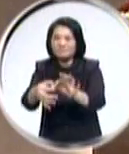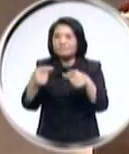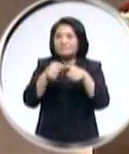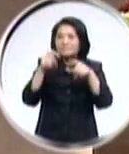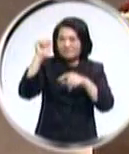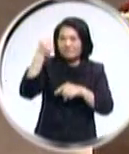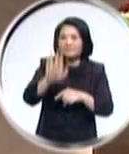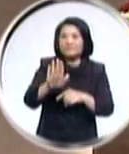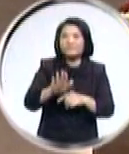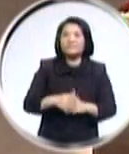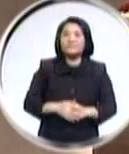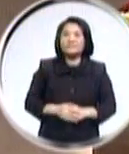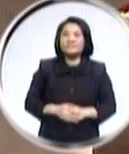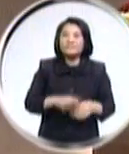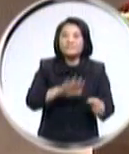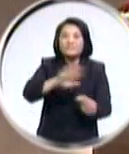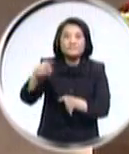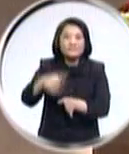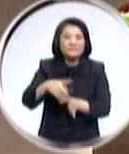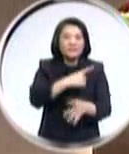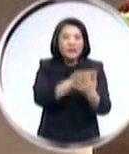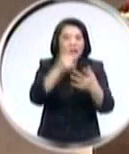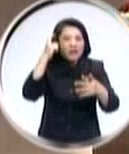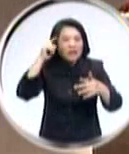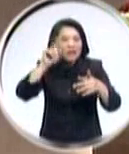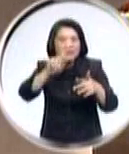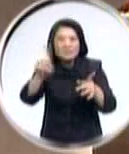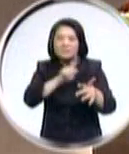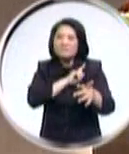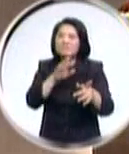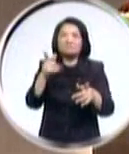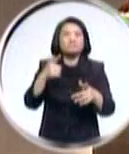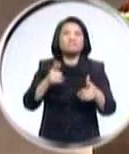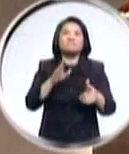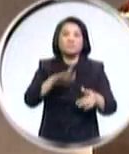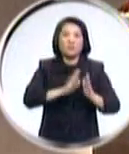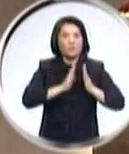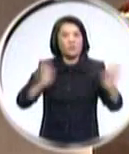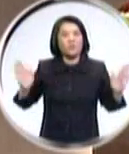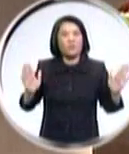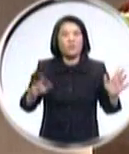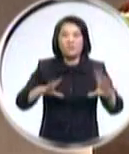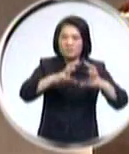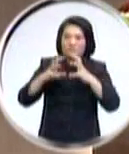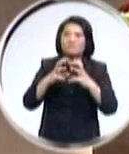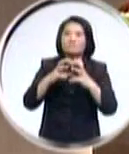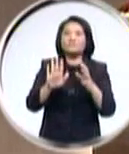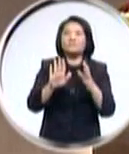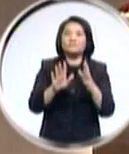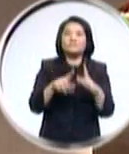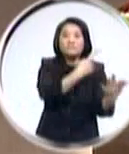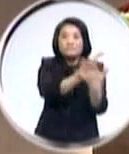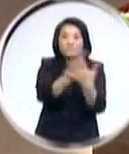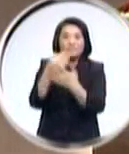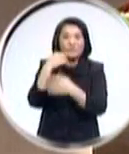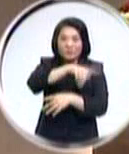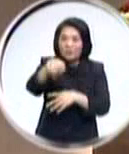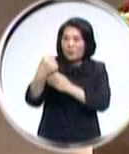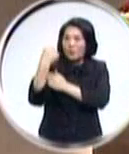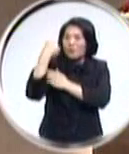益的社会，是一个不再有意识形态包容而团结的国家。每一个人只要肯努